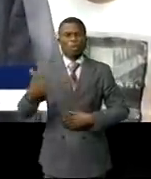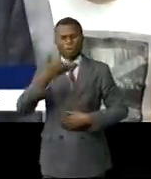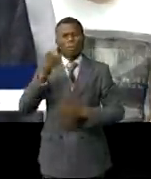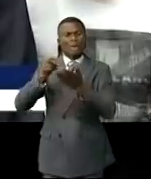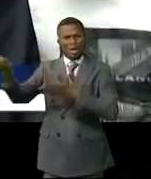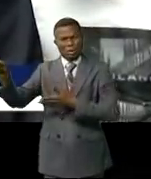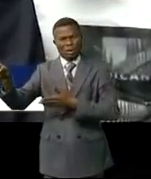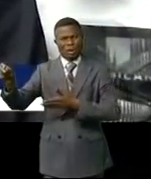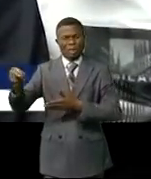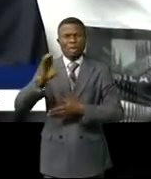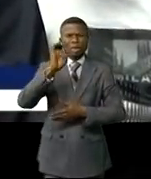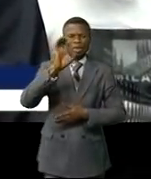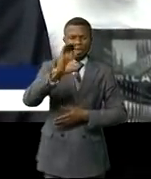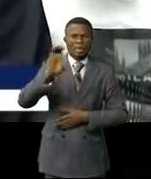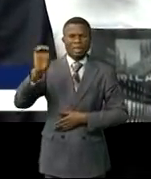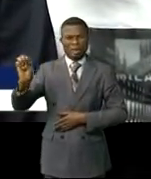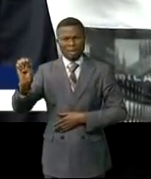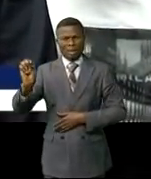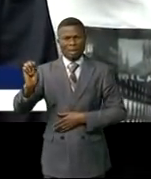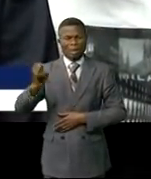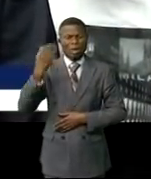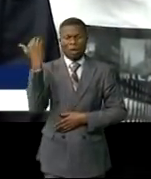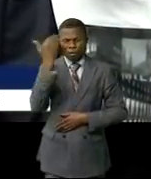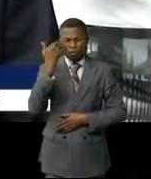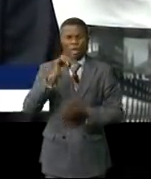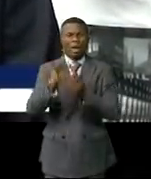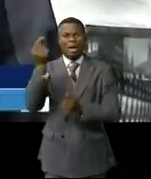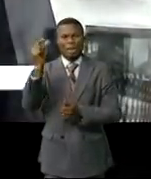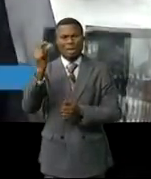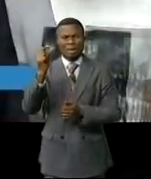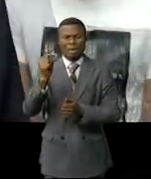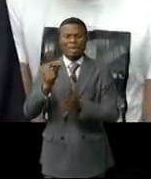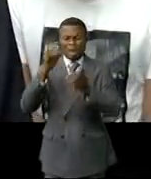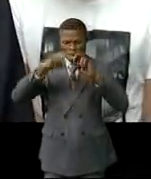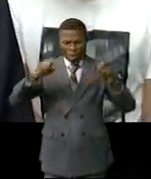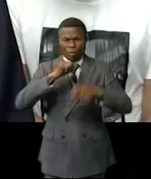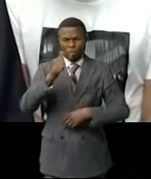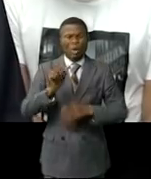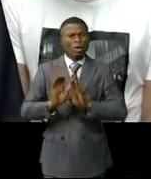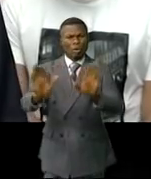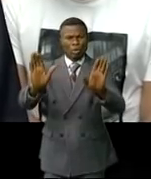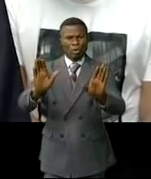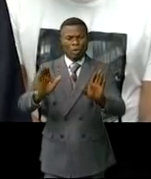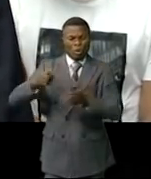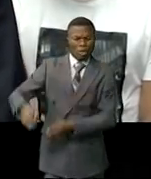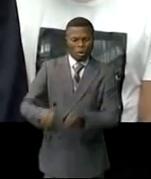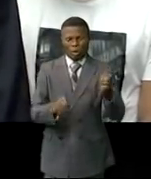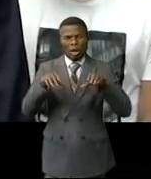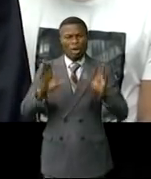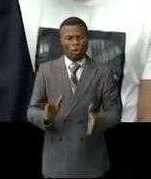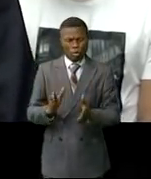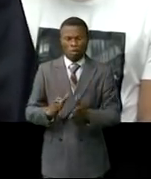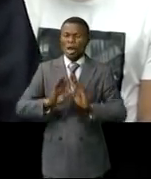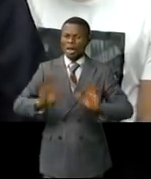acheter. Le CEEC, dans sa salle technique, ne voit plus du diamant à expertiser. Qu'on laisse les creuseurs congolais avoir accès pour